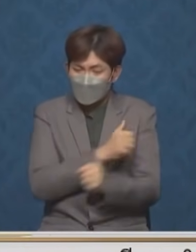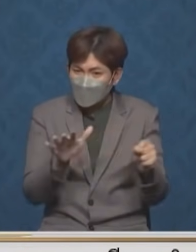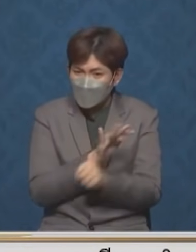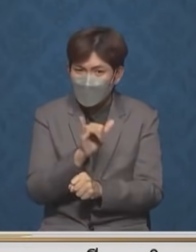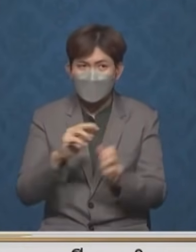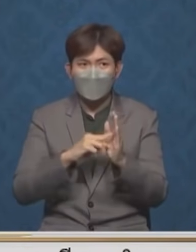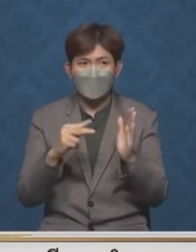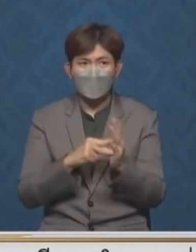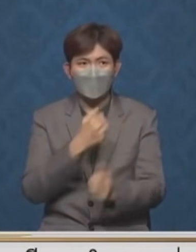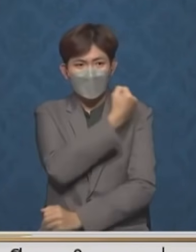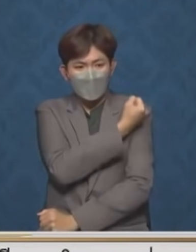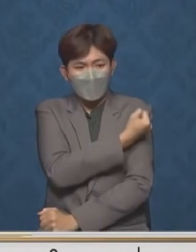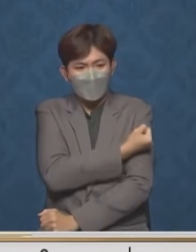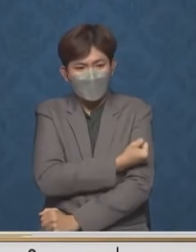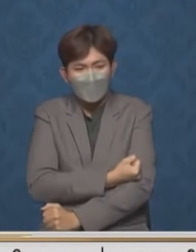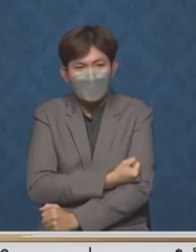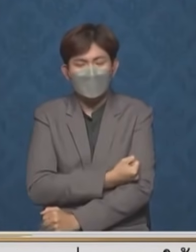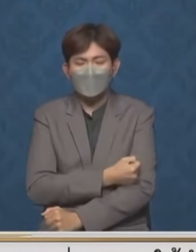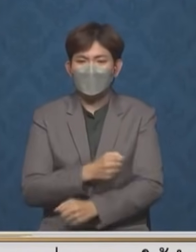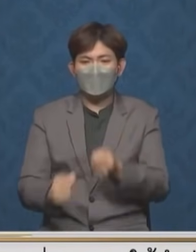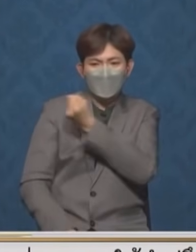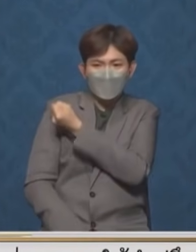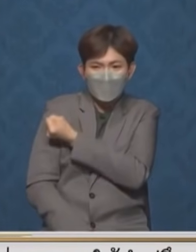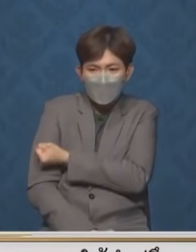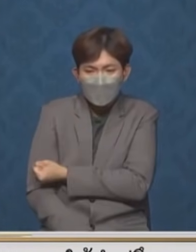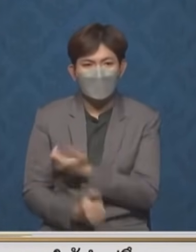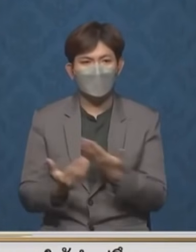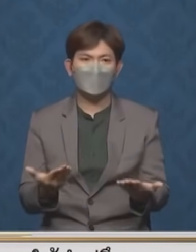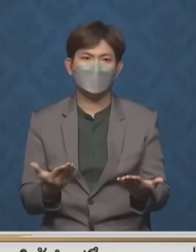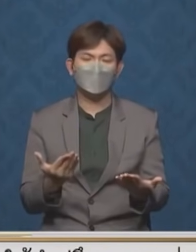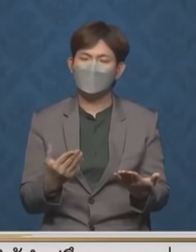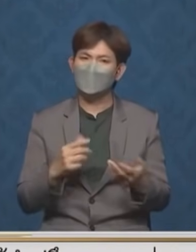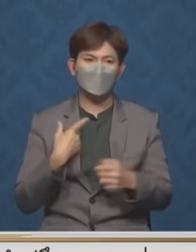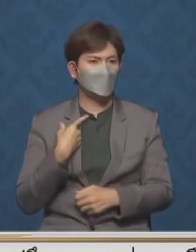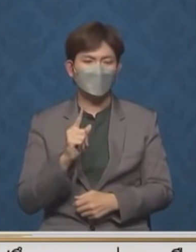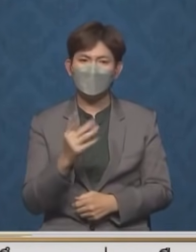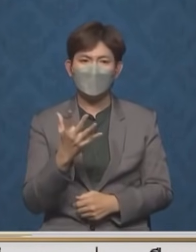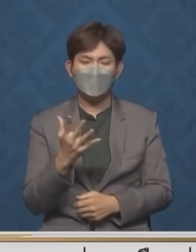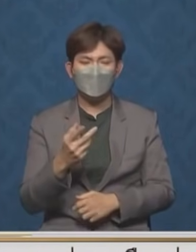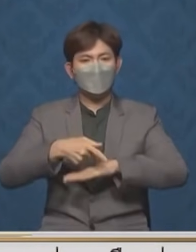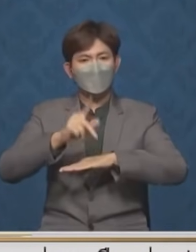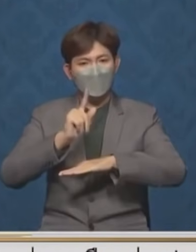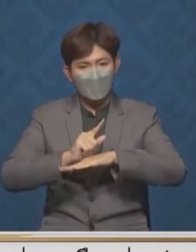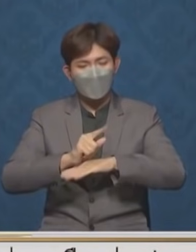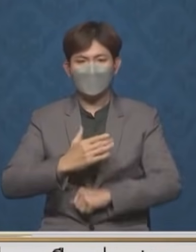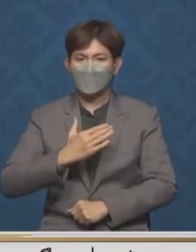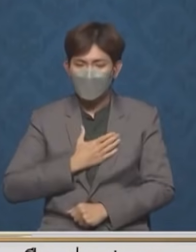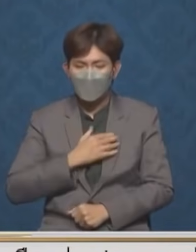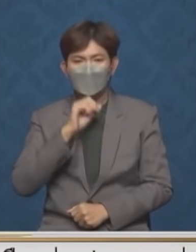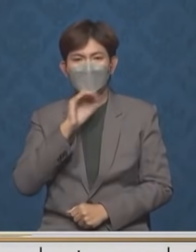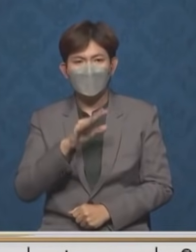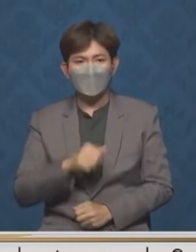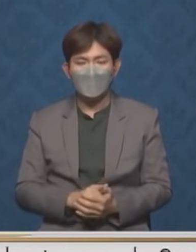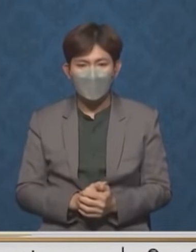วัคซีนพรุนแขนจะพรุนทั้งแขนซ้ายแขนขวาแล้วท่านประธานที่เคารพครับผมไม่ได้บอกว่าวั